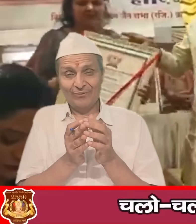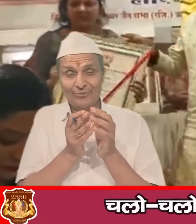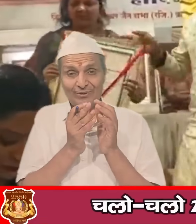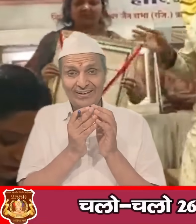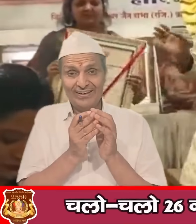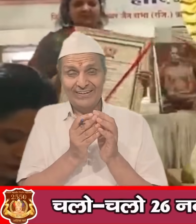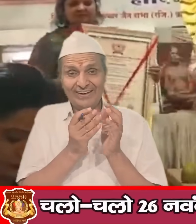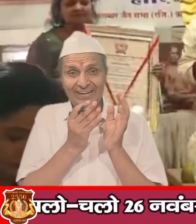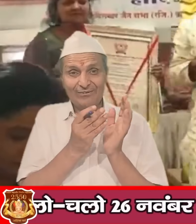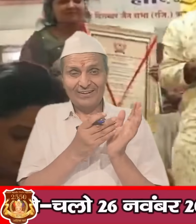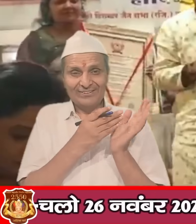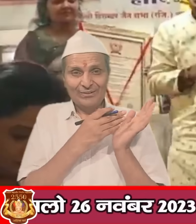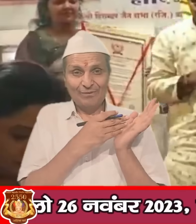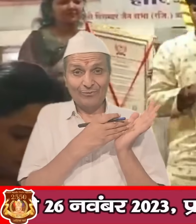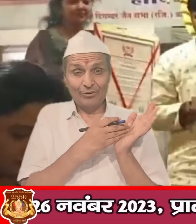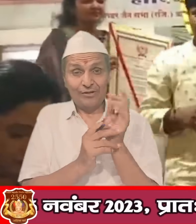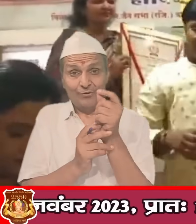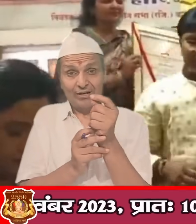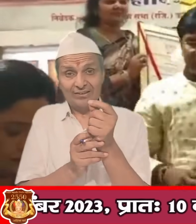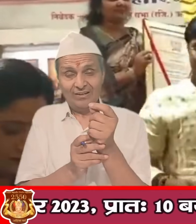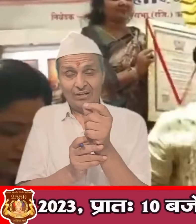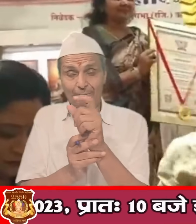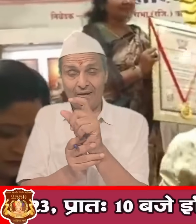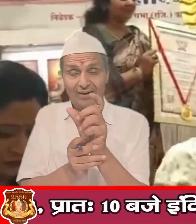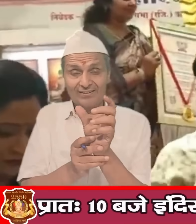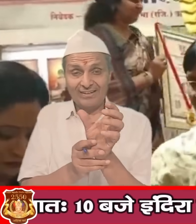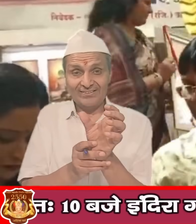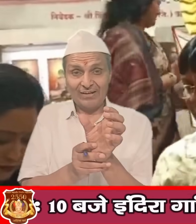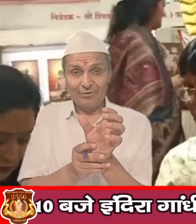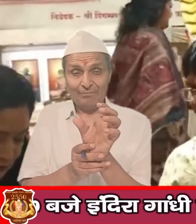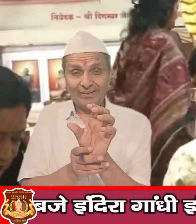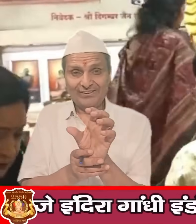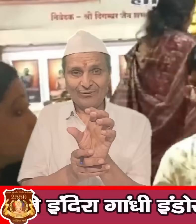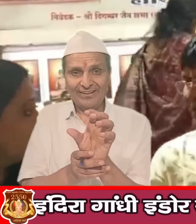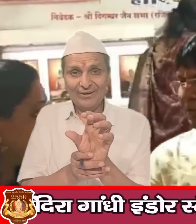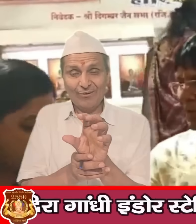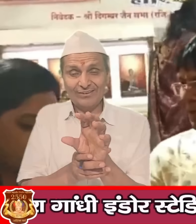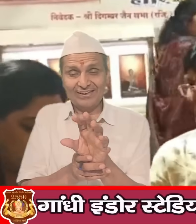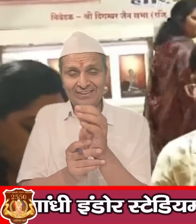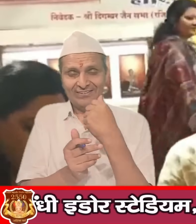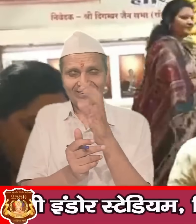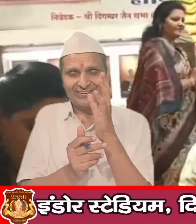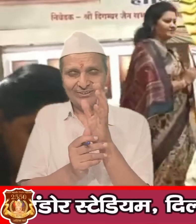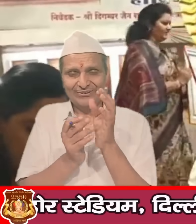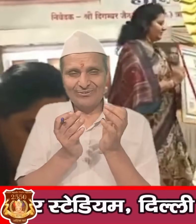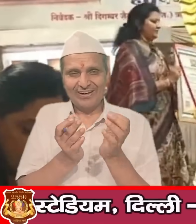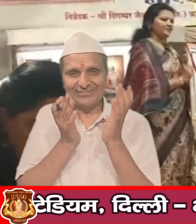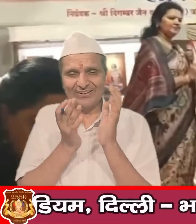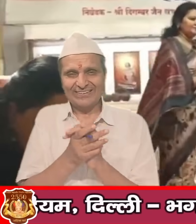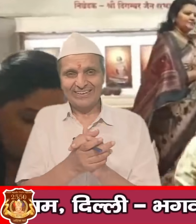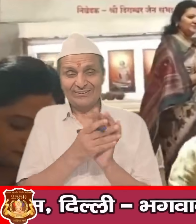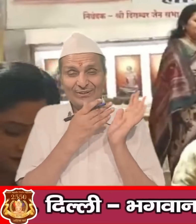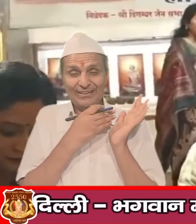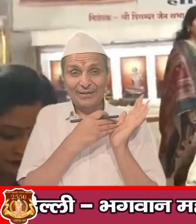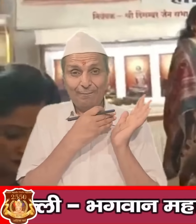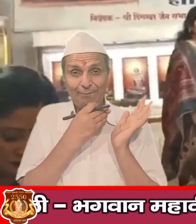ऊपर उन्होंने डायरेक्टर ऑफ लिटरेचर के रूप में उनको, और इन्होंने कहा था कि पहले 48 काव्यों की परीक्षा होगी, और आचार्य जी ने तंदंस सुनाना शुरू कर